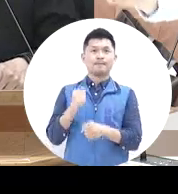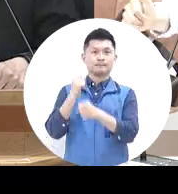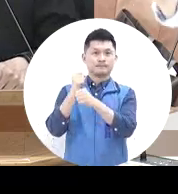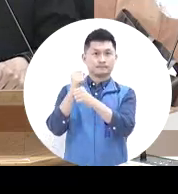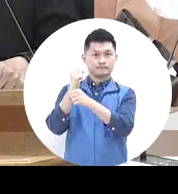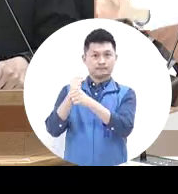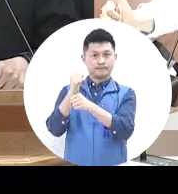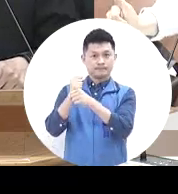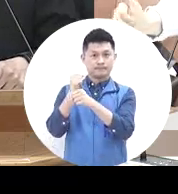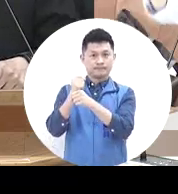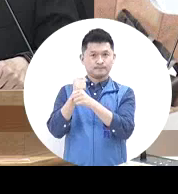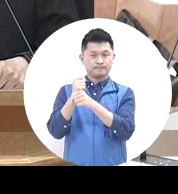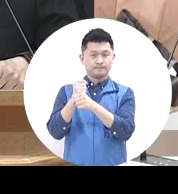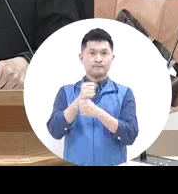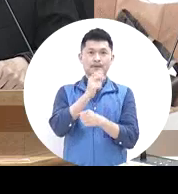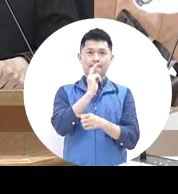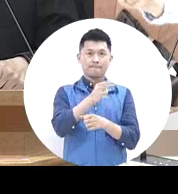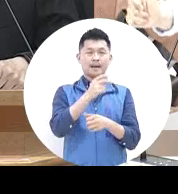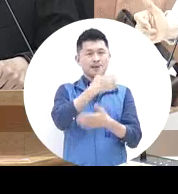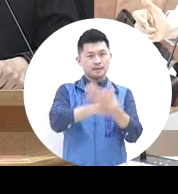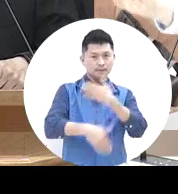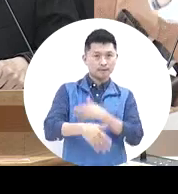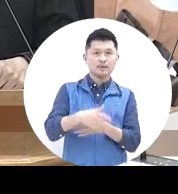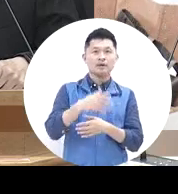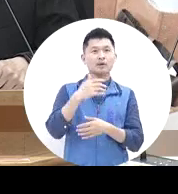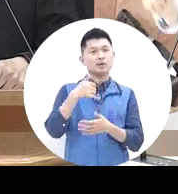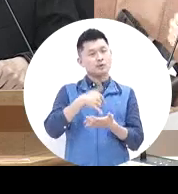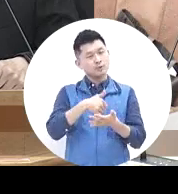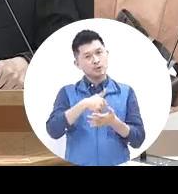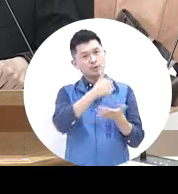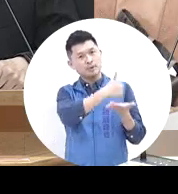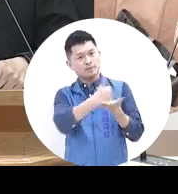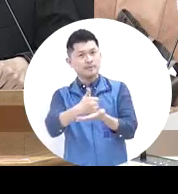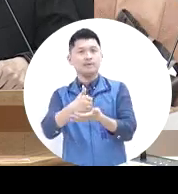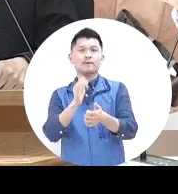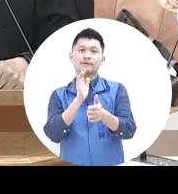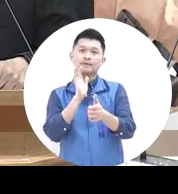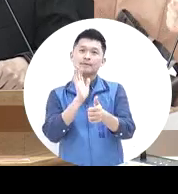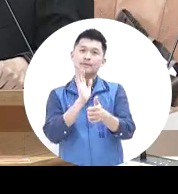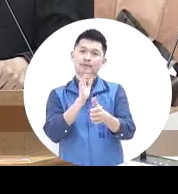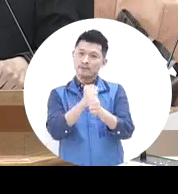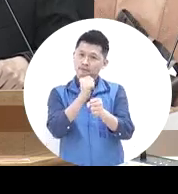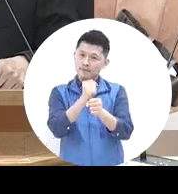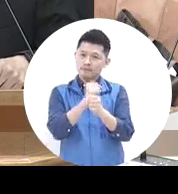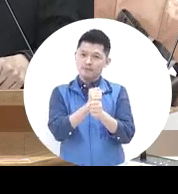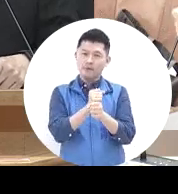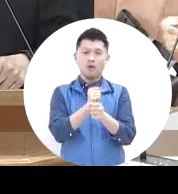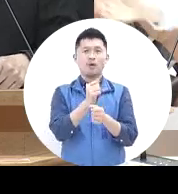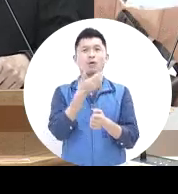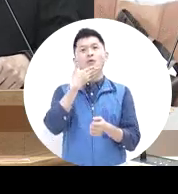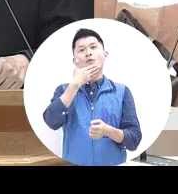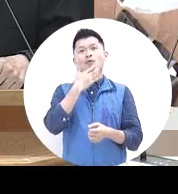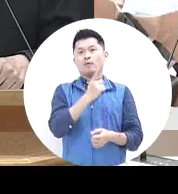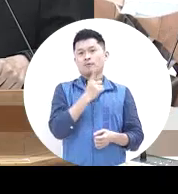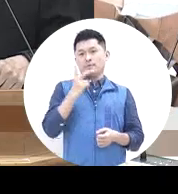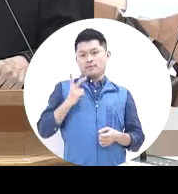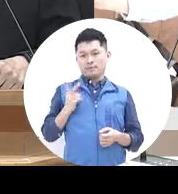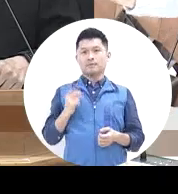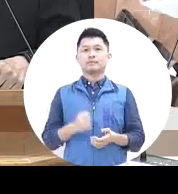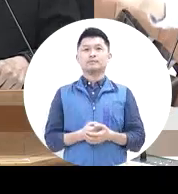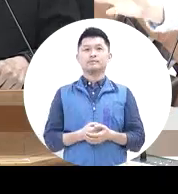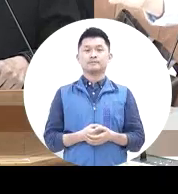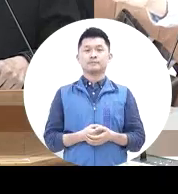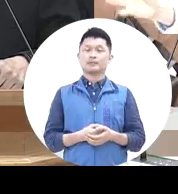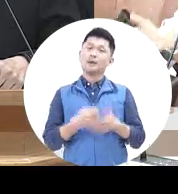艰苦人、身障弱势的这一己树德吼，所以大家拜到侯市长，买三位三路地